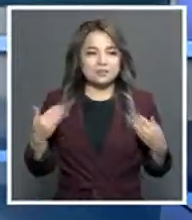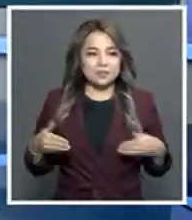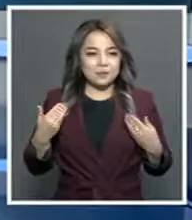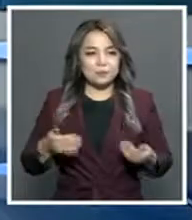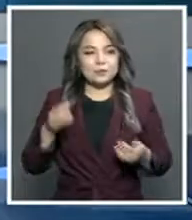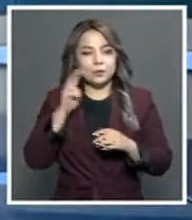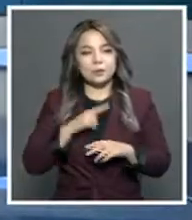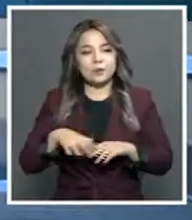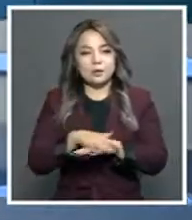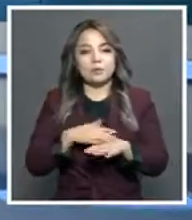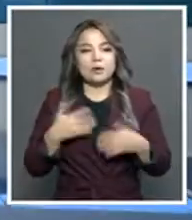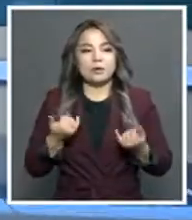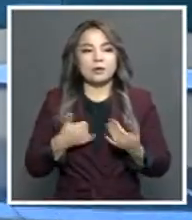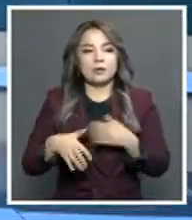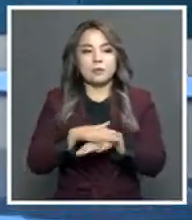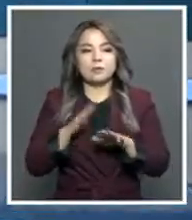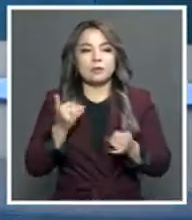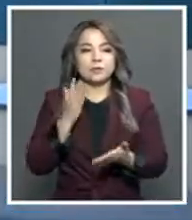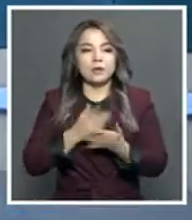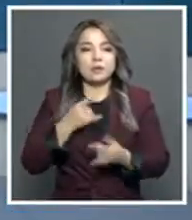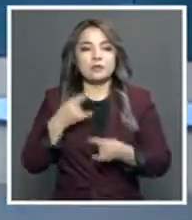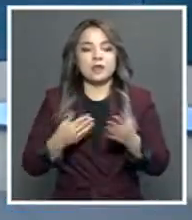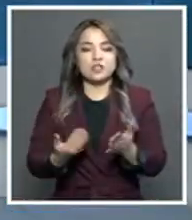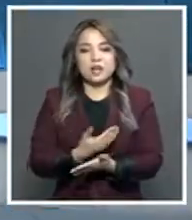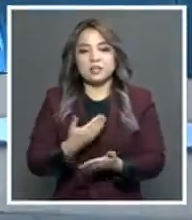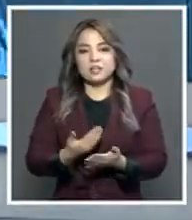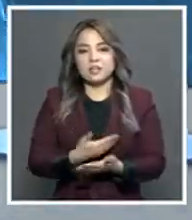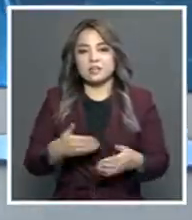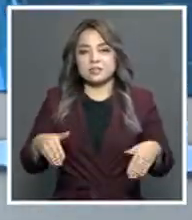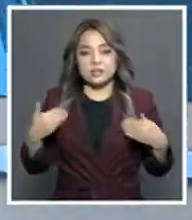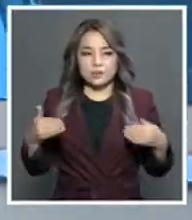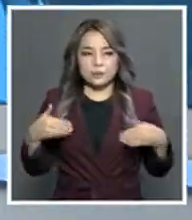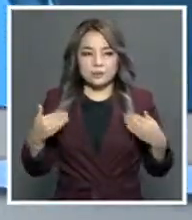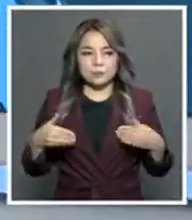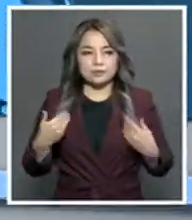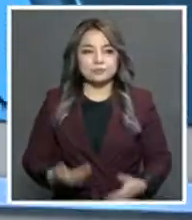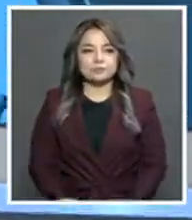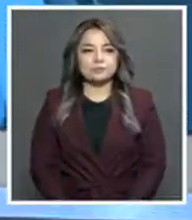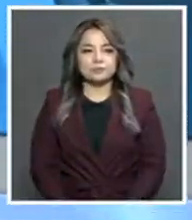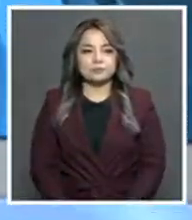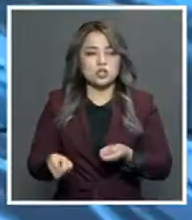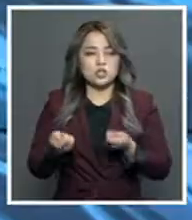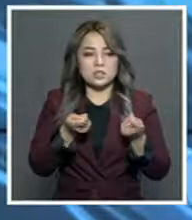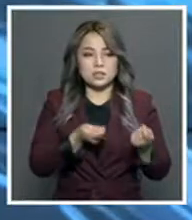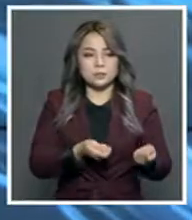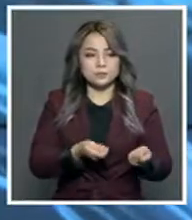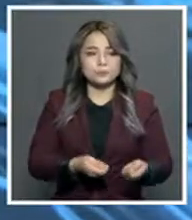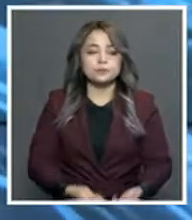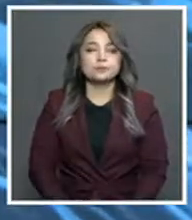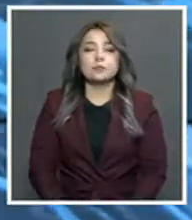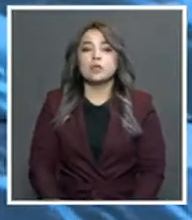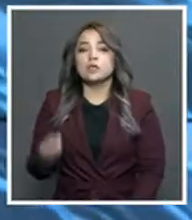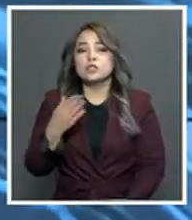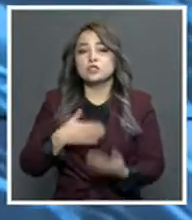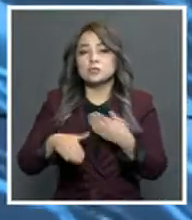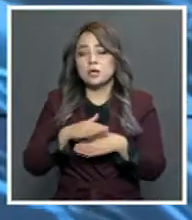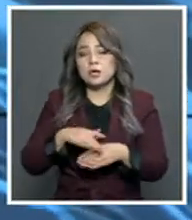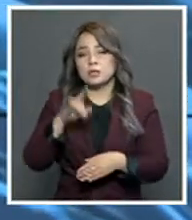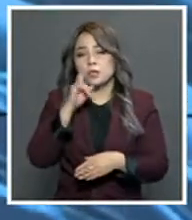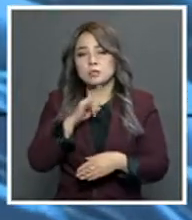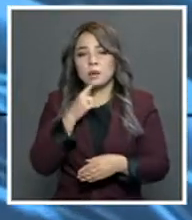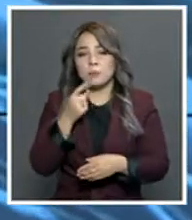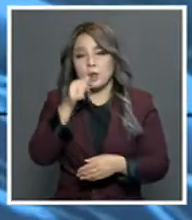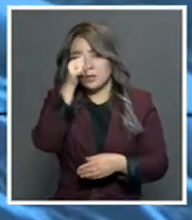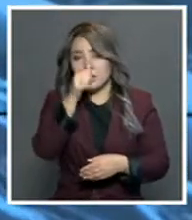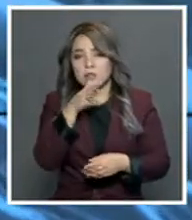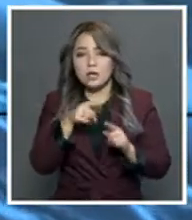Ассаламу алейкум, ардақтағайын, тікелей эфирде ақпарат студияда мен Шерхан Жамбулұлы және сурдо аудармашы Шырын Жанғапов. Шығыс Қазақстанда бір айдың ішінде